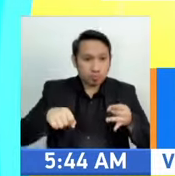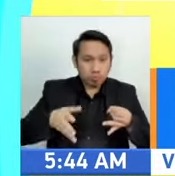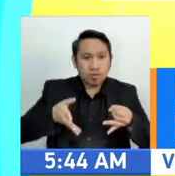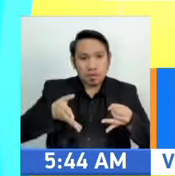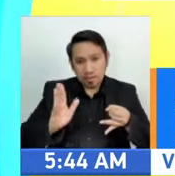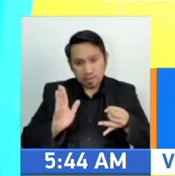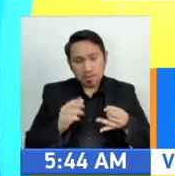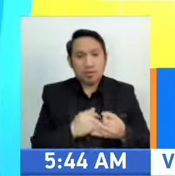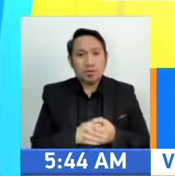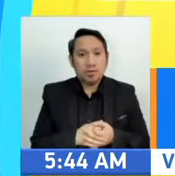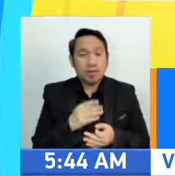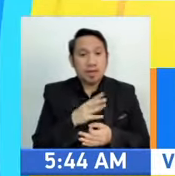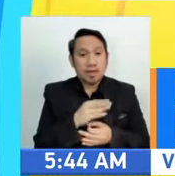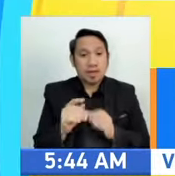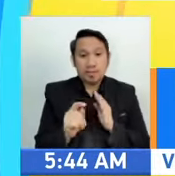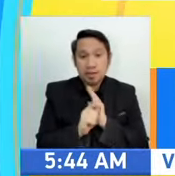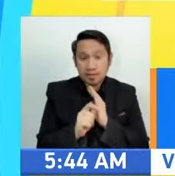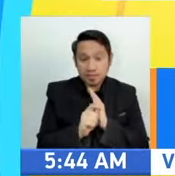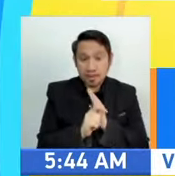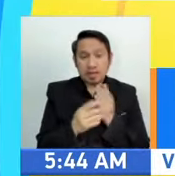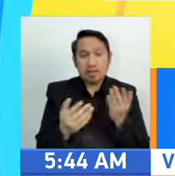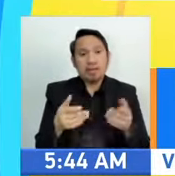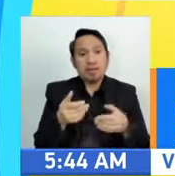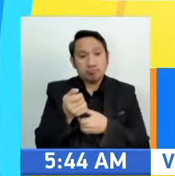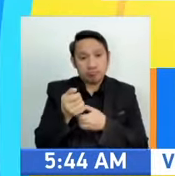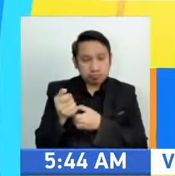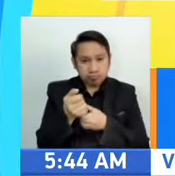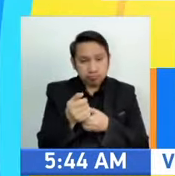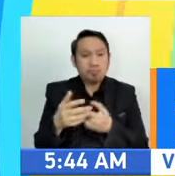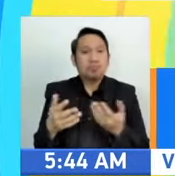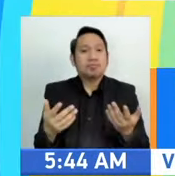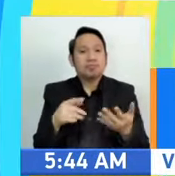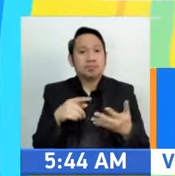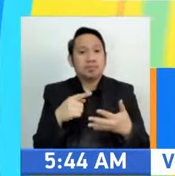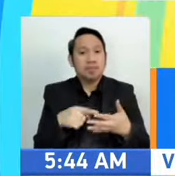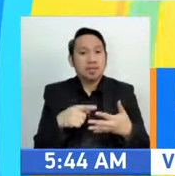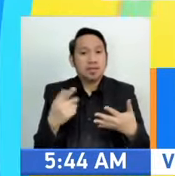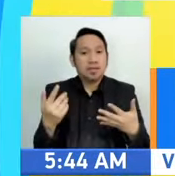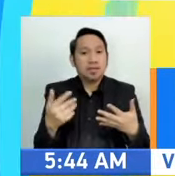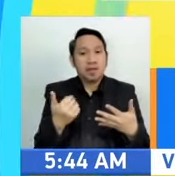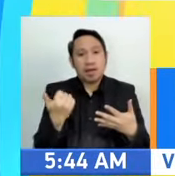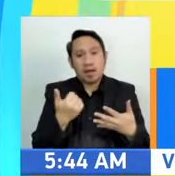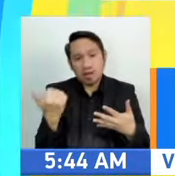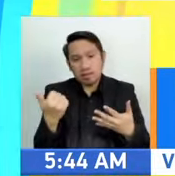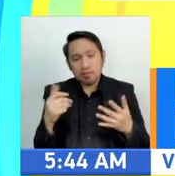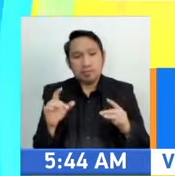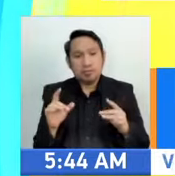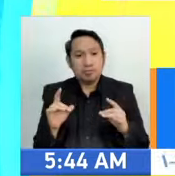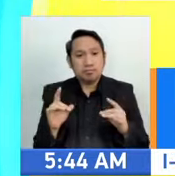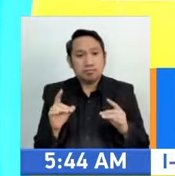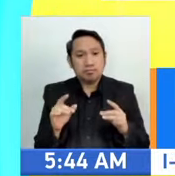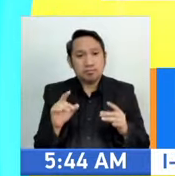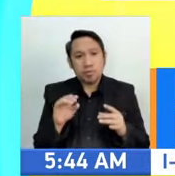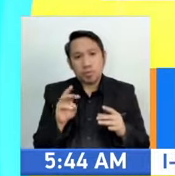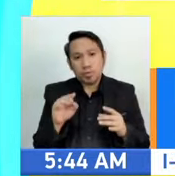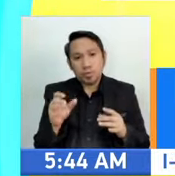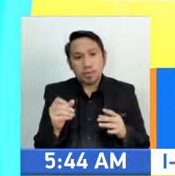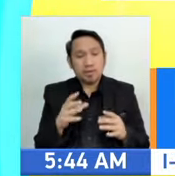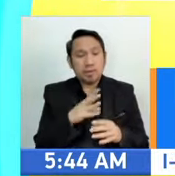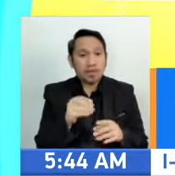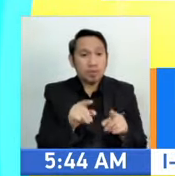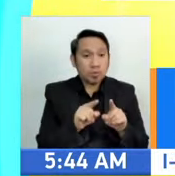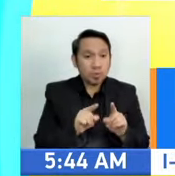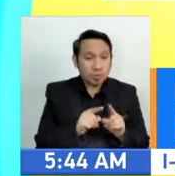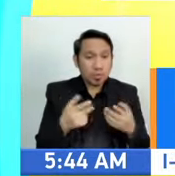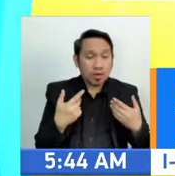ang mga truck ng basura, truck ng bumbero, fuel truck, marked government vehicle at media vehicle. Excepted din ang mga sakyan may dalang essential